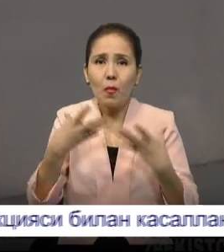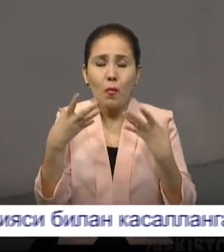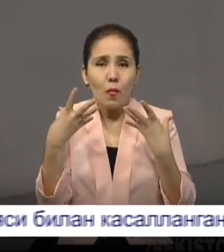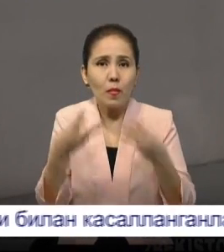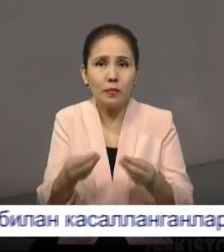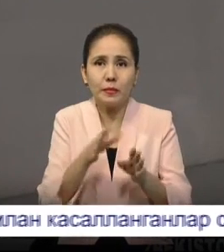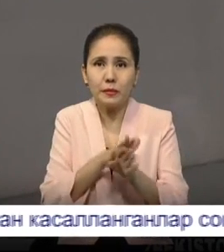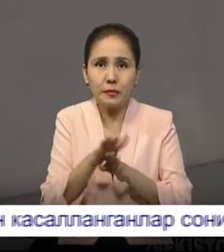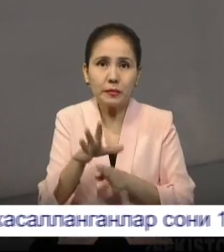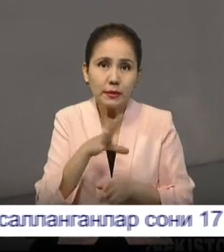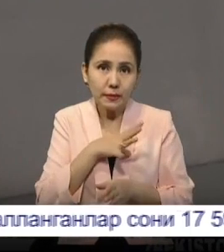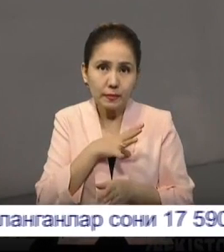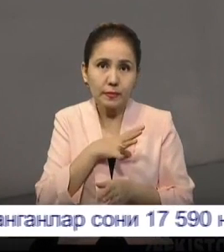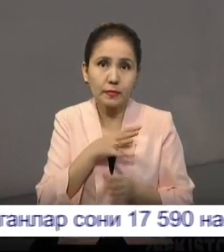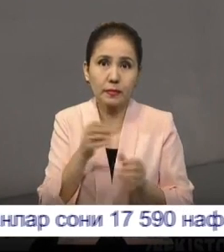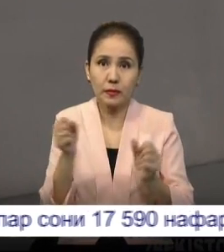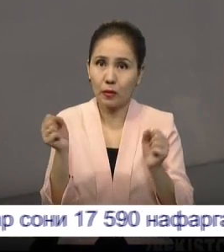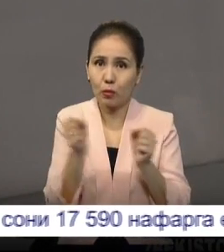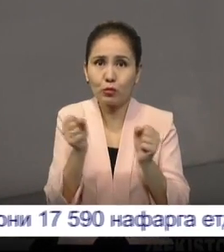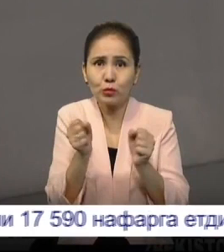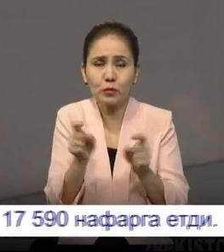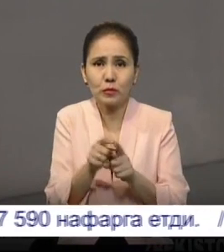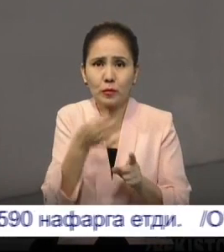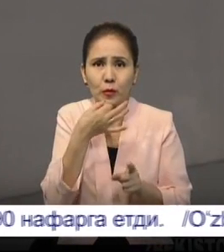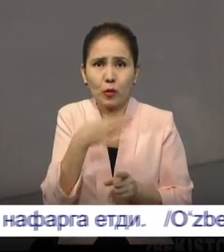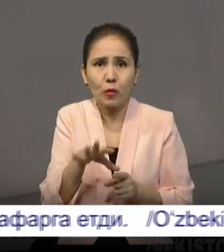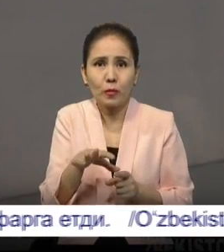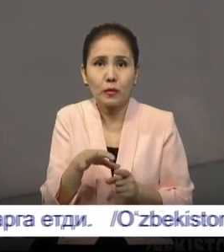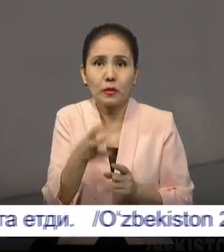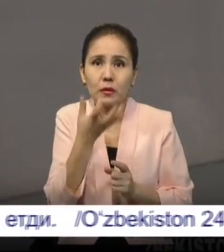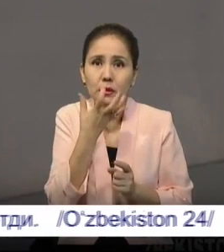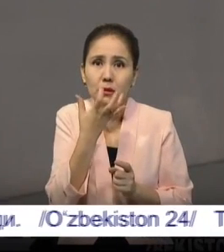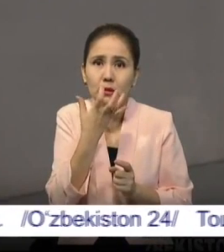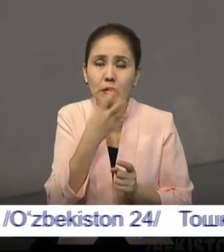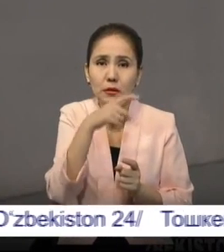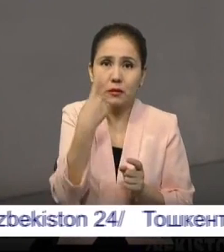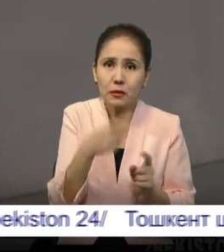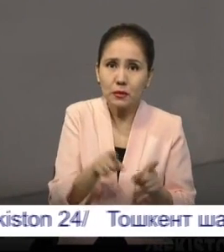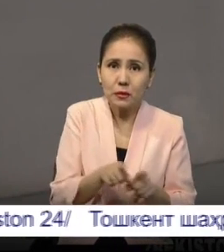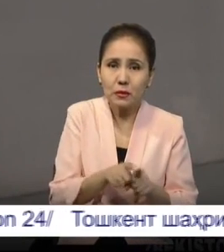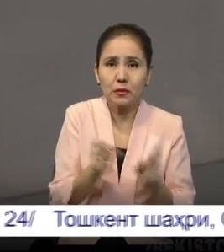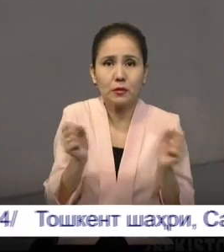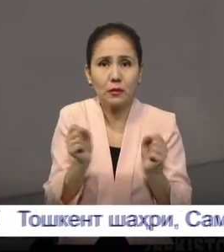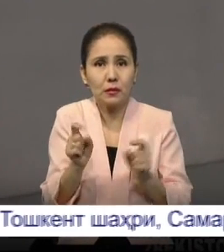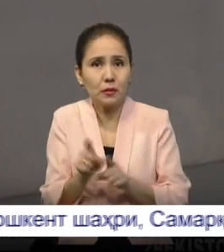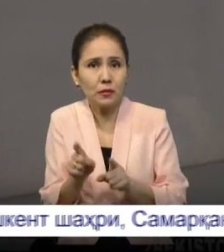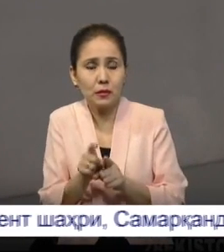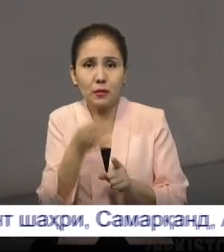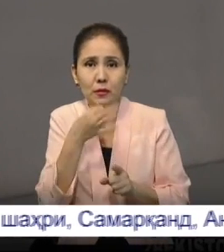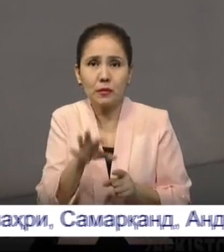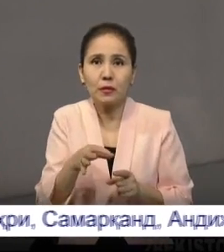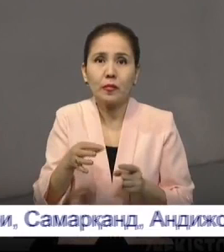ketar ekansizki, muzda ham sizga yoqmaydi. Issiqda turib tura olmaysiz, no muzda ham yoqmaydi.